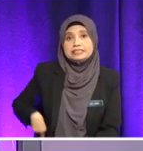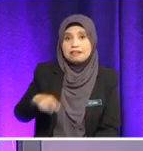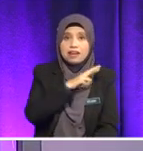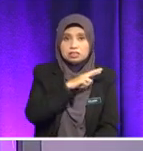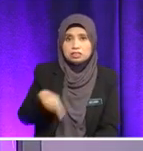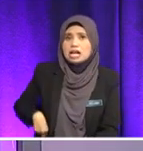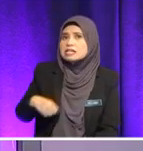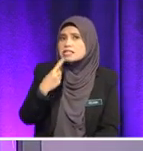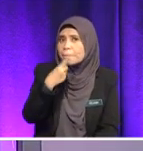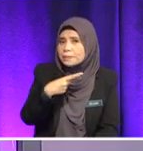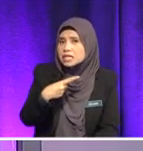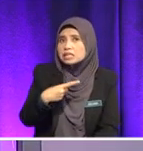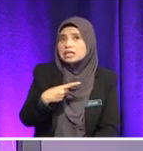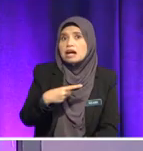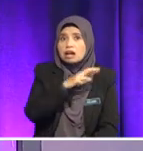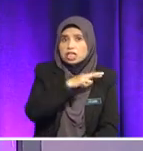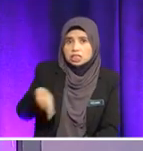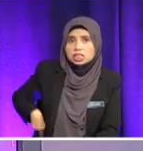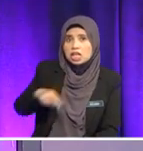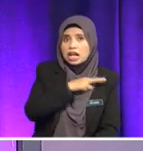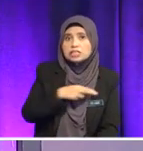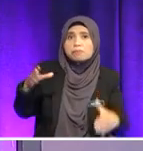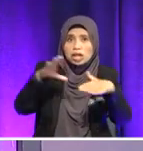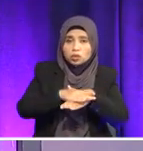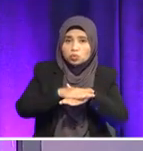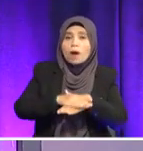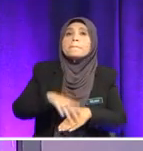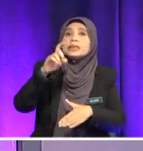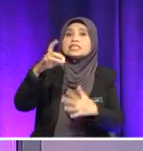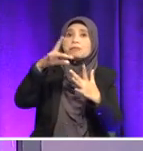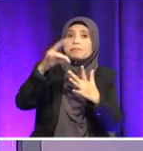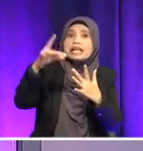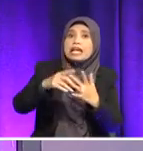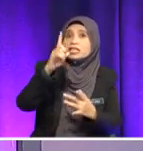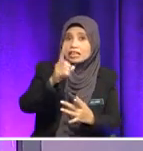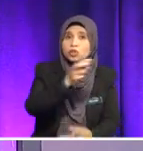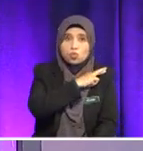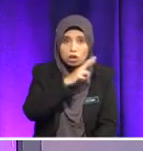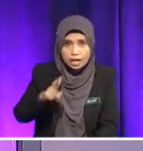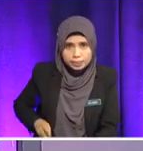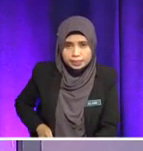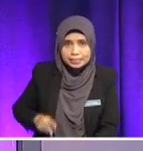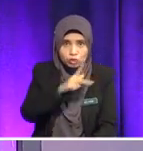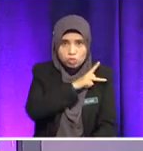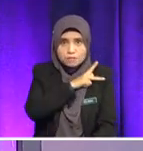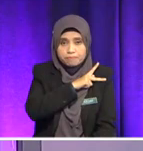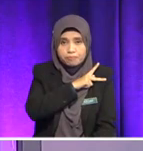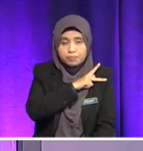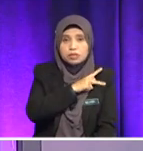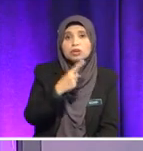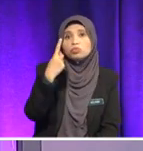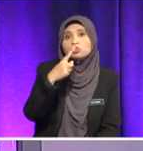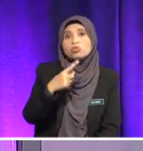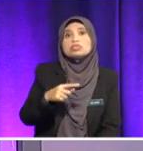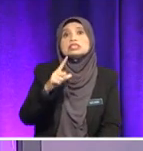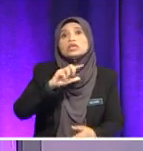kita ada Sultan Jo kita ada Sultan paham dan denganmu ini siapapun tidak jadi